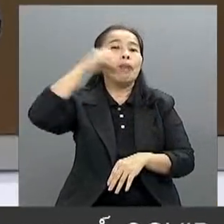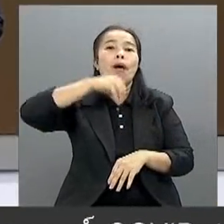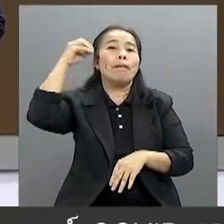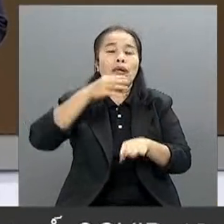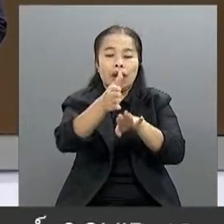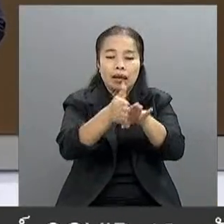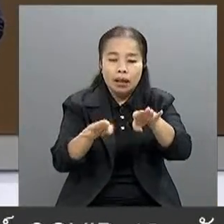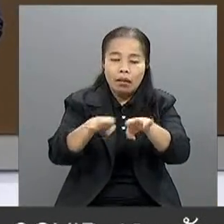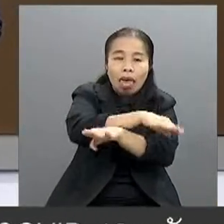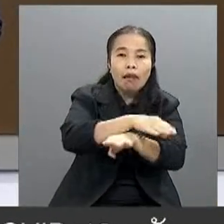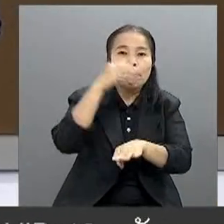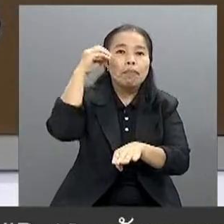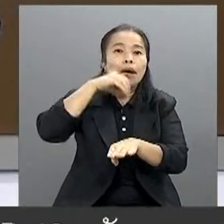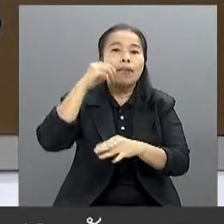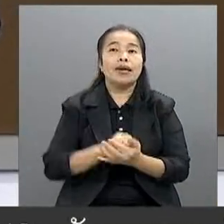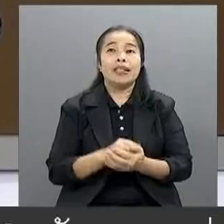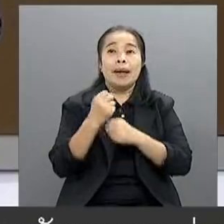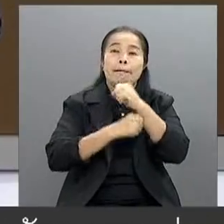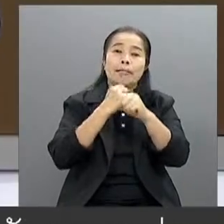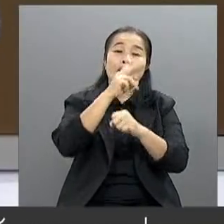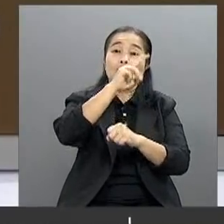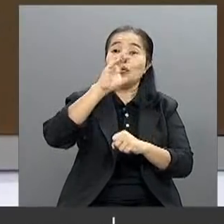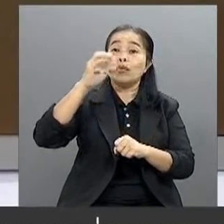ก็ปรากฏขึ้นในข้อตกลงทวิภาคีระหว่างจีนกับอินเดียนะคะใครว่าจะเป็นที่ยอมรับอย่างเป็นทางการเป็นครั้งแรกแต่ว่าในทางปฏิบัติแล้วเนี่ยทั้งสองประเทศนี้ต่างก็มีการรับรู้เส้นแบ่งเขตควบคุมตามความเป็นจริงที่ไม่ตรงกันนำมาสู่ความขัดแย้งอย่างต่อเนื่องค่ะเพราะว่าต่างฝ่ายต่างก็ส่งทหารไปลาดตระเวนตามแนวเส้นของตนเองเพื่อที่จะเน้นย้ำถึงกรรมสิทธิ์เหนือเขตแดนจนกลายเป็นพื้นที่สีเทาที่ซับซ้อนกันนะคะและนอกจากนี้ภูมิประเทศที่ยังส่วนเป็นแม่น้ำทะเลสาบและยังมีหิมะด้วยเนี่ยทำให้พื้นที่ลาดตระเวนของทหารคลาดเคลื่อนและยังนำมาซึ่งการเผชิญหน้ากันอยู่บ่อยครั้งด้วยค่ะอย่างล่าสุดเมื่อปี2017เค้าก็เกิดการเผชิญหน้ากันบนที่ราบสูงดอกลำกับซึ่งอยู่ระหว่างจีน